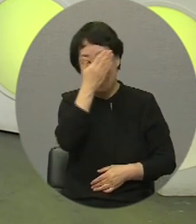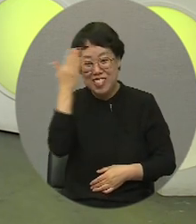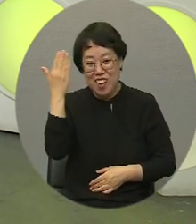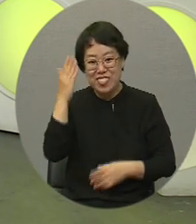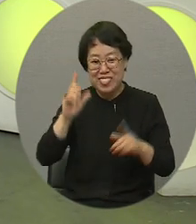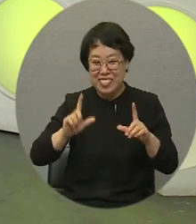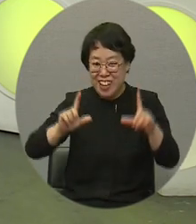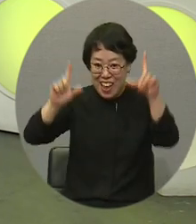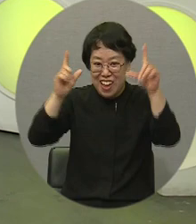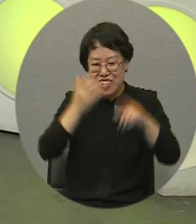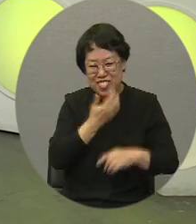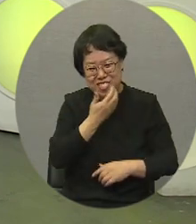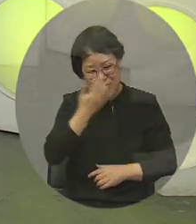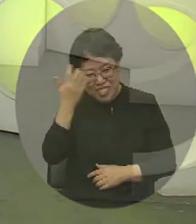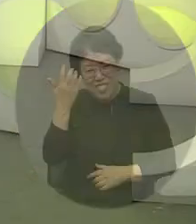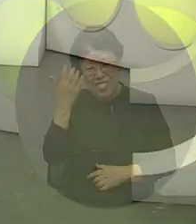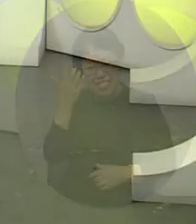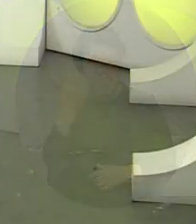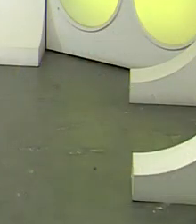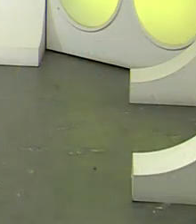들려드리겠습니다.